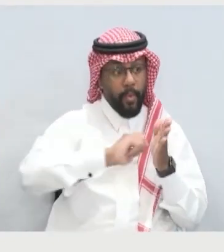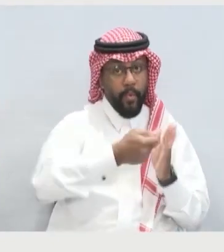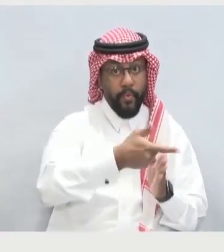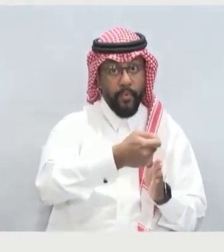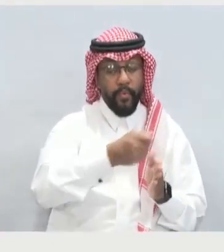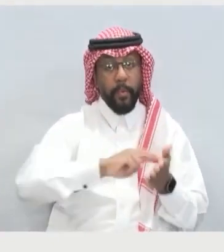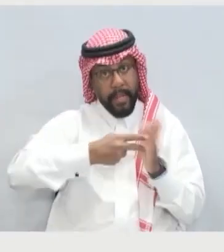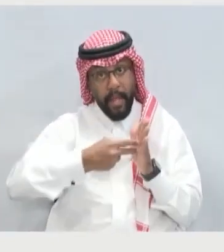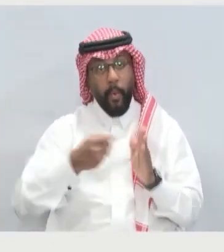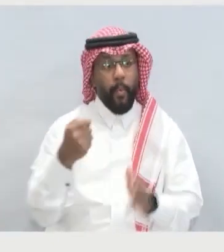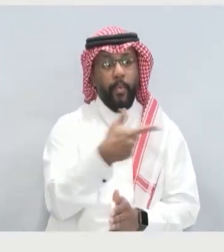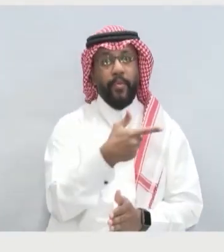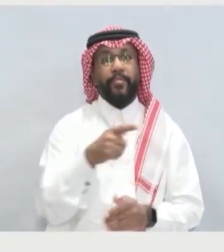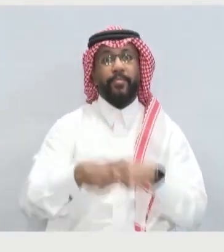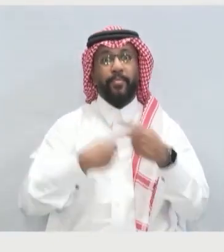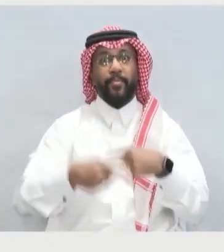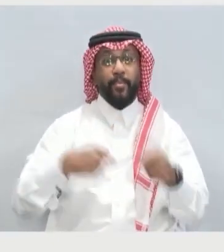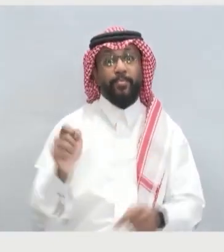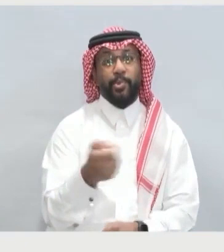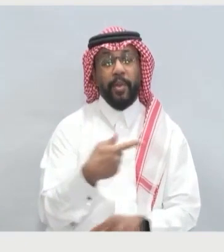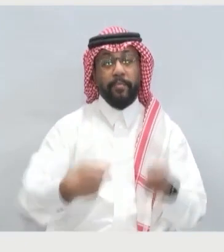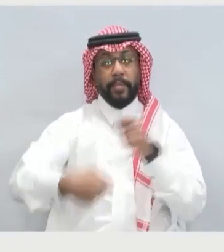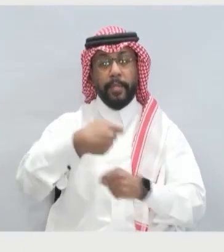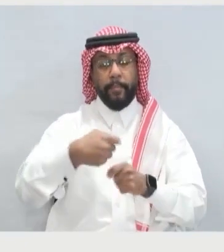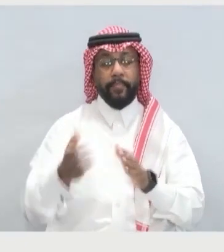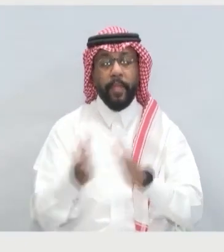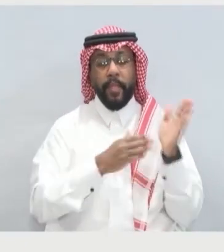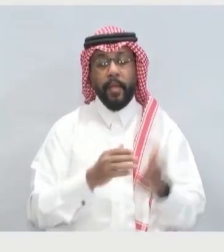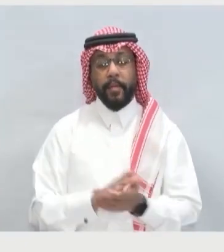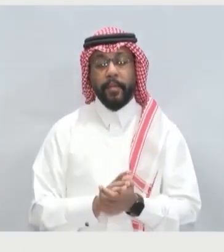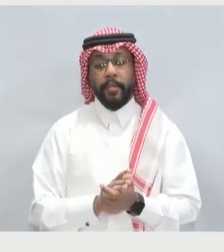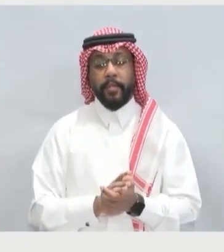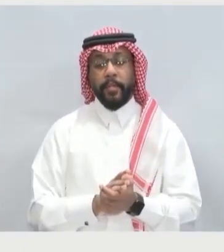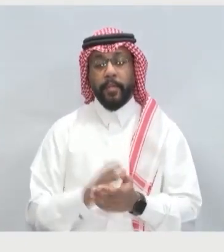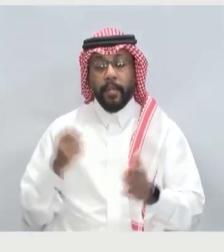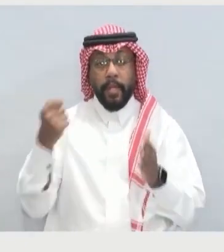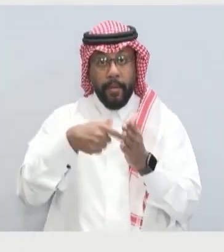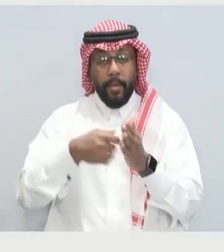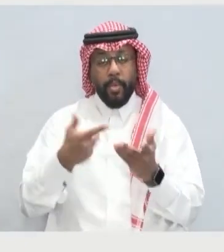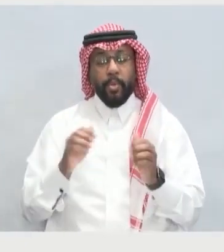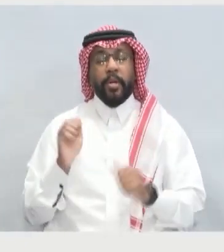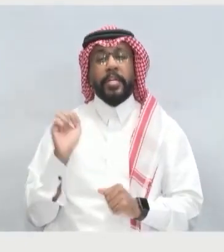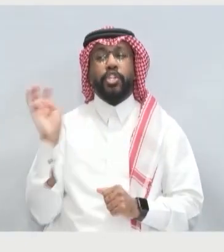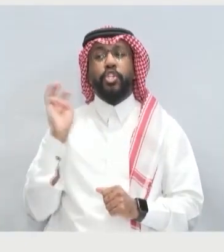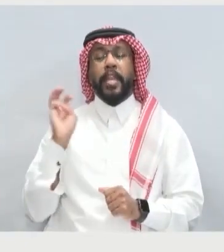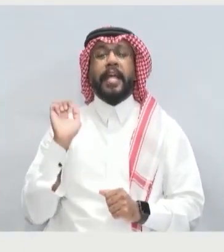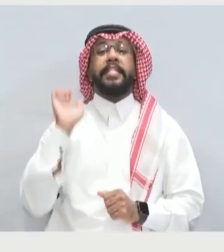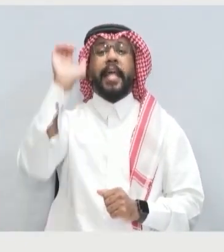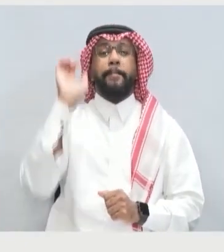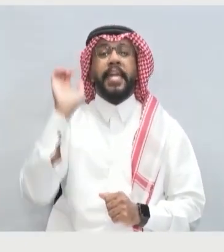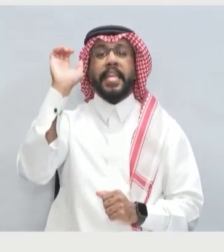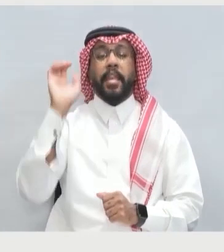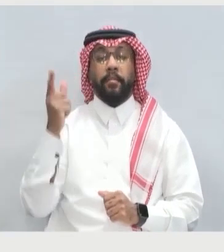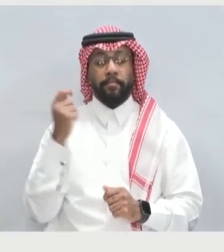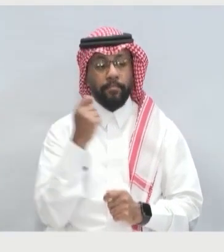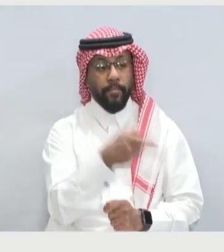السيوله المصروفات المدفوعه مقدمه كما ذكرنا في التامين هي المصروفات التي مثلا يدفعها مثلا